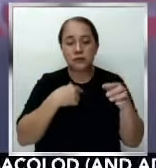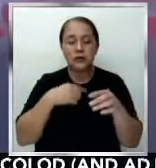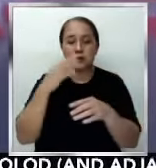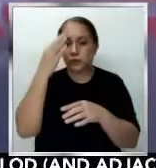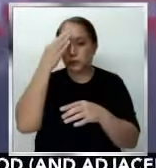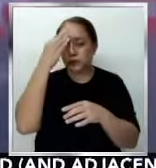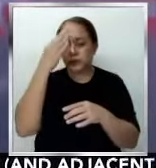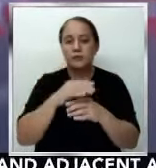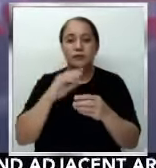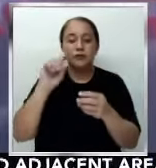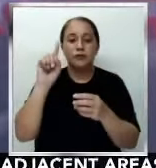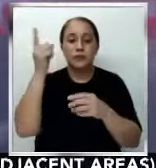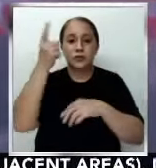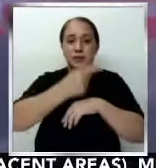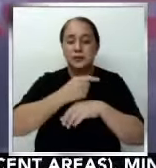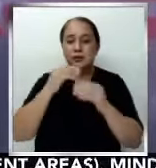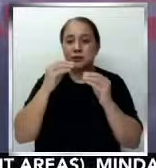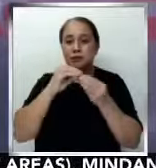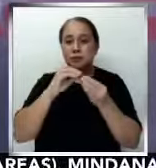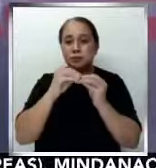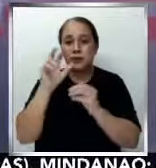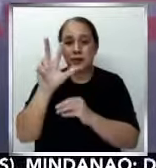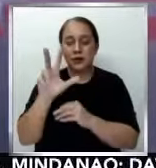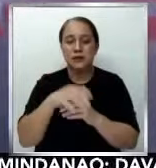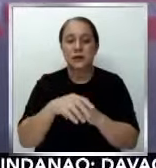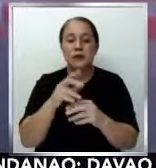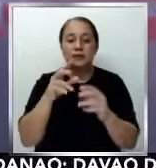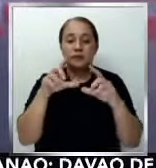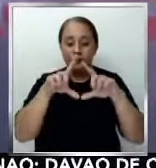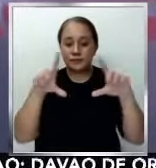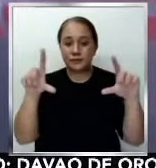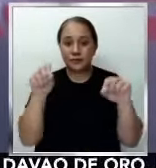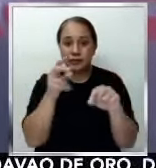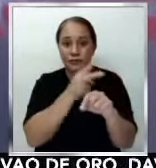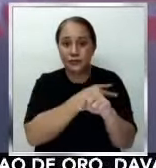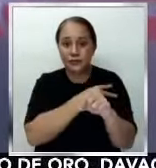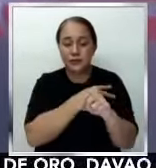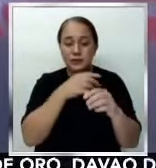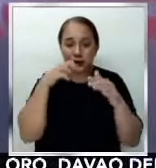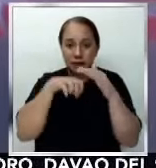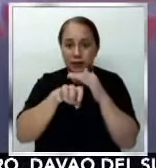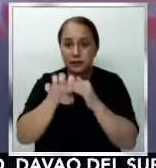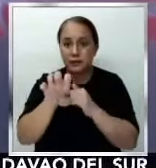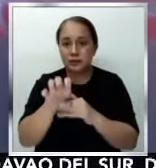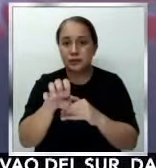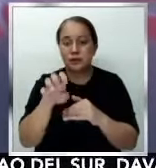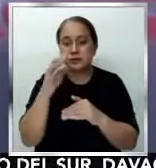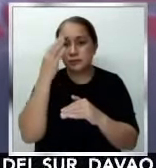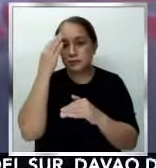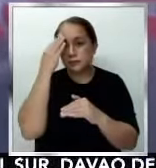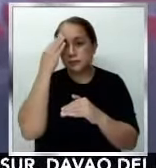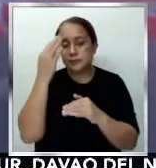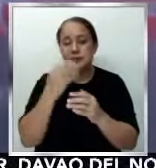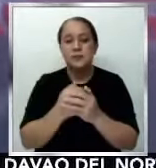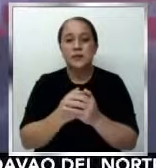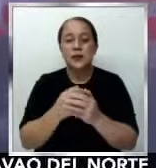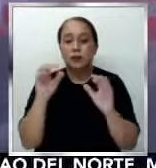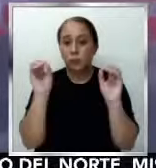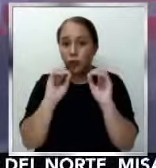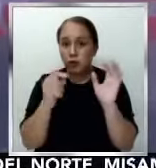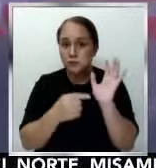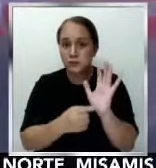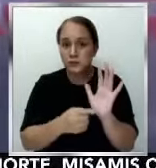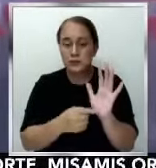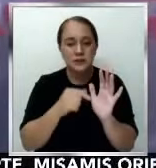Level 3 roon. Hinahanapan ng vaccination card ang mga motoristang pumapasok sa lalawigan. At ang mga walang maipakita, hindi